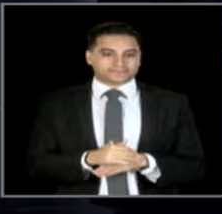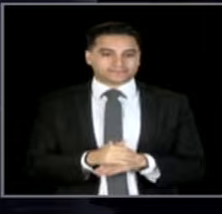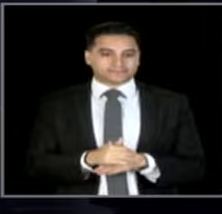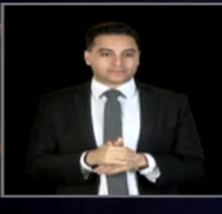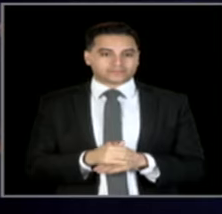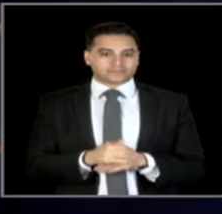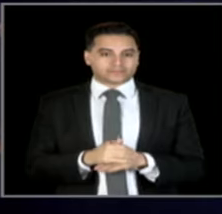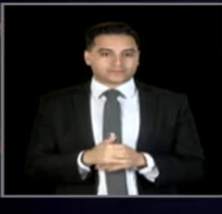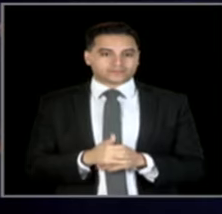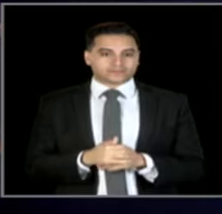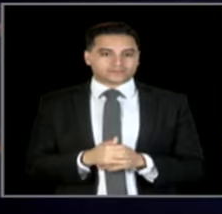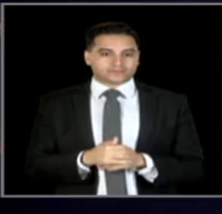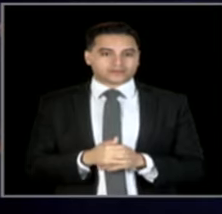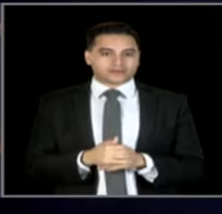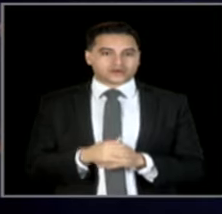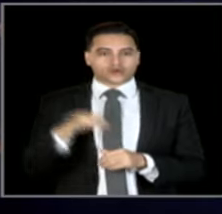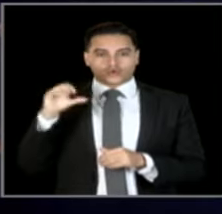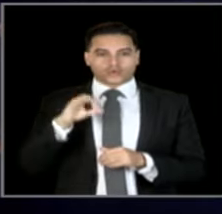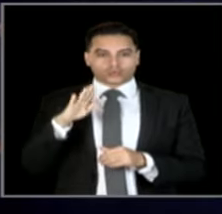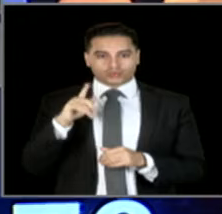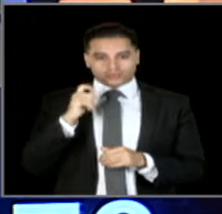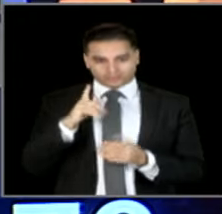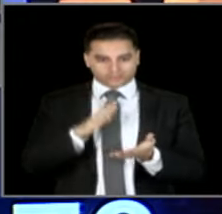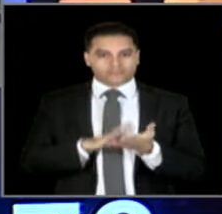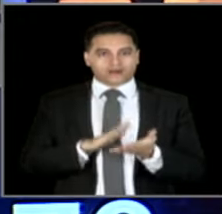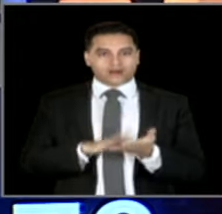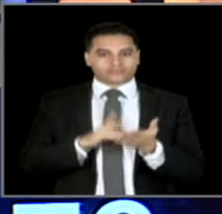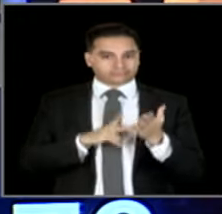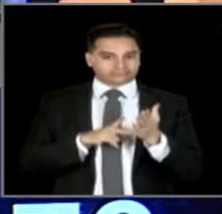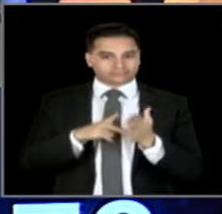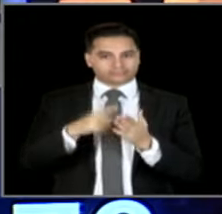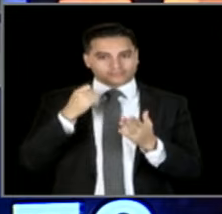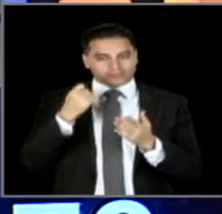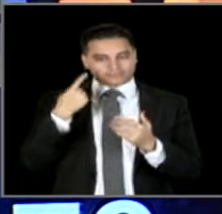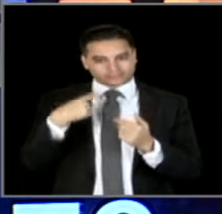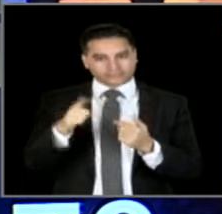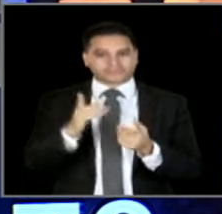سابق، أنا مستنيك. برافو عليك يا يوسف، اتخاذ القرار.